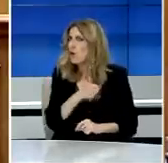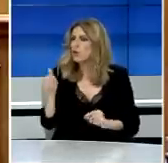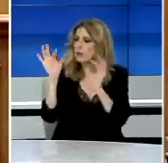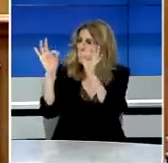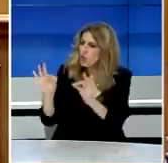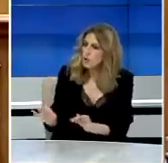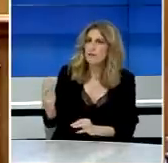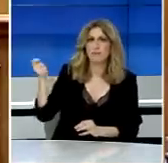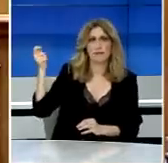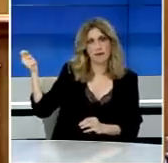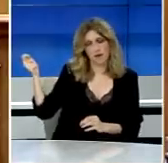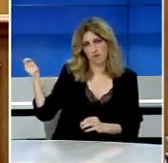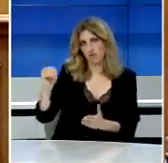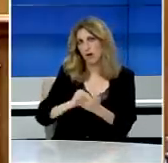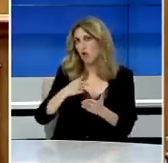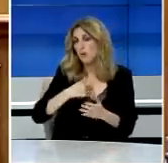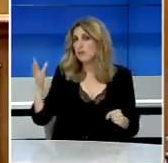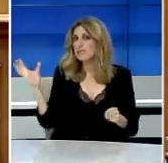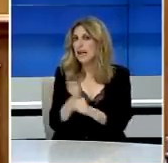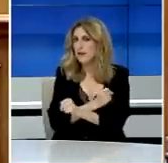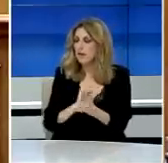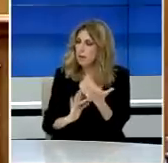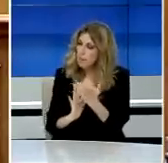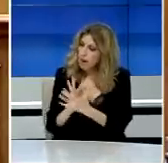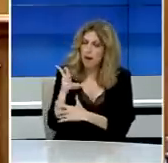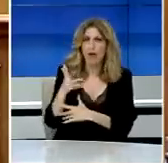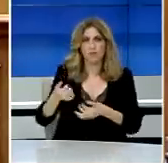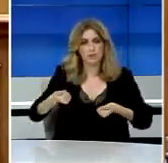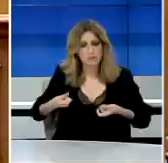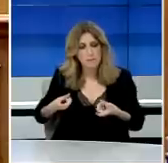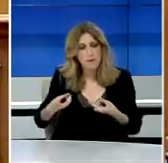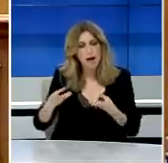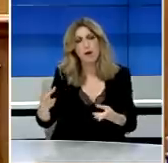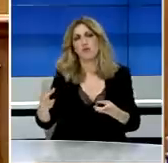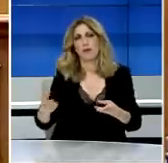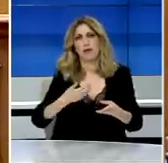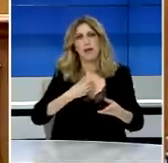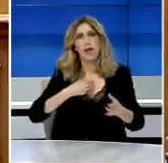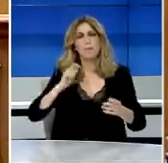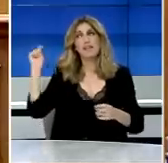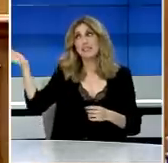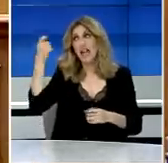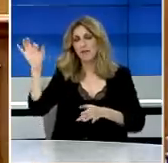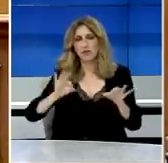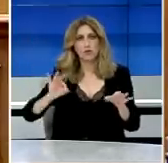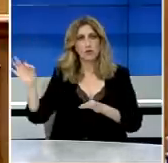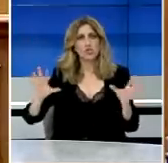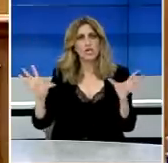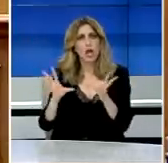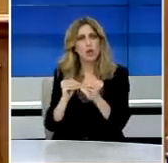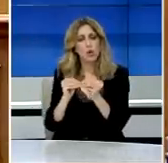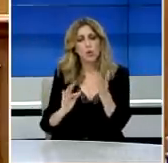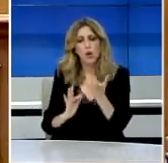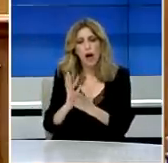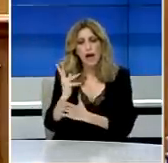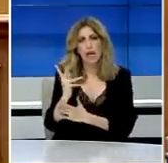αναπτυξιακό παραγωγικό μοντέλο. Κάτω από την Εθνική Αναπτυξιακή Στρατηγική που εκπονήσαμε. Ένα μοντέλο που στηρίζεται στην ποιότητα